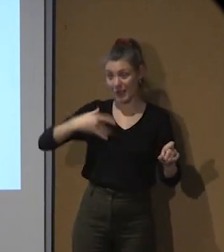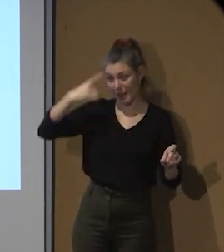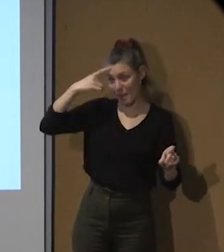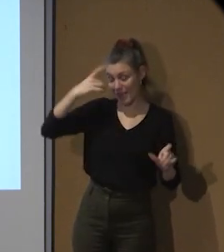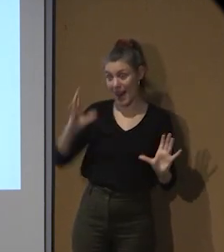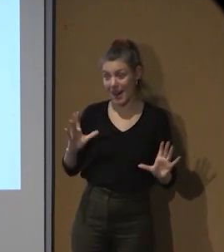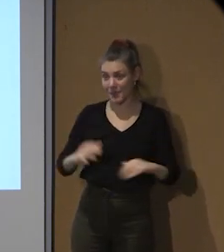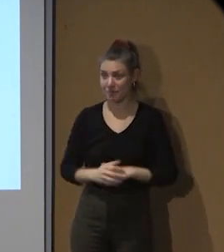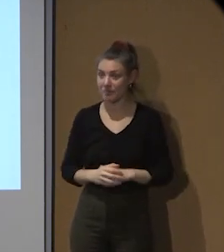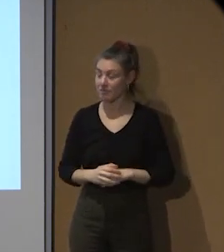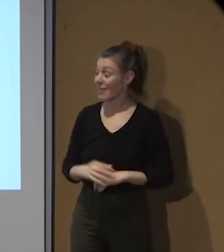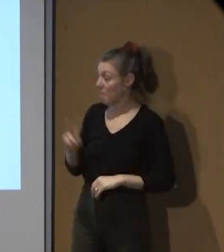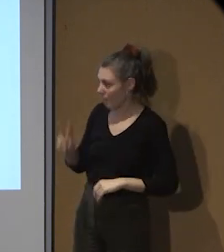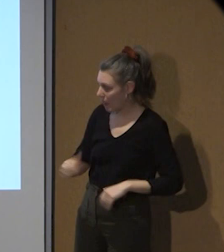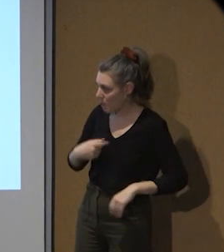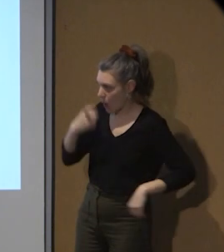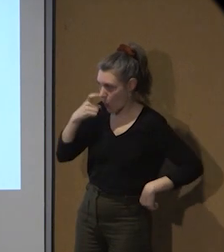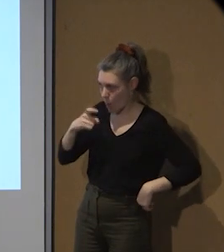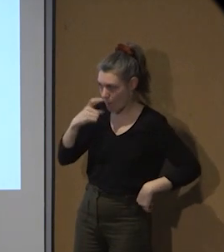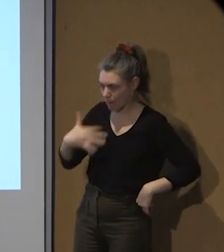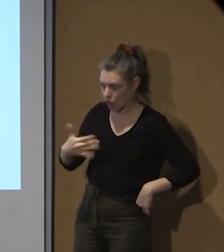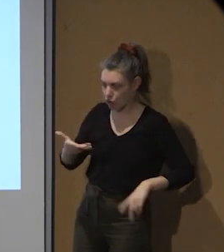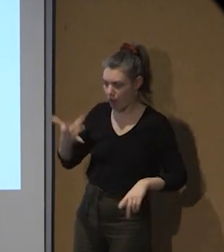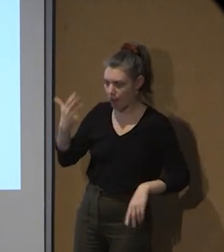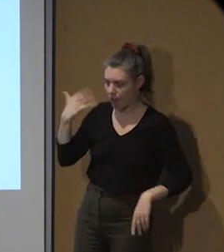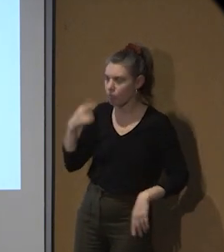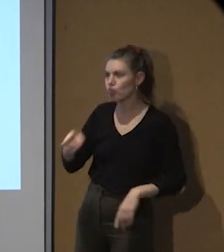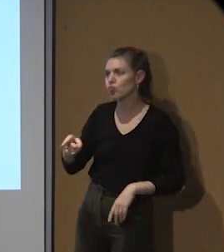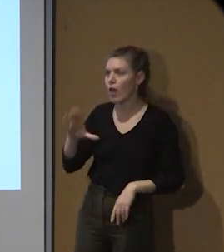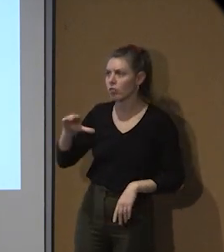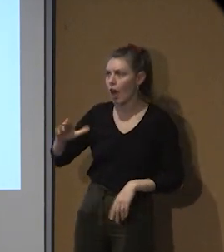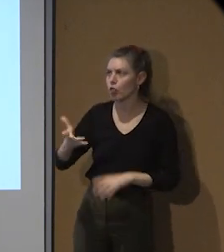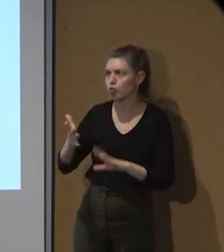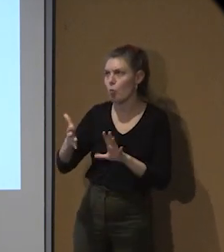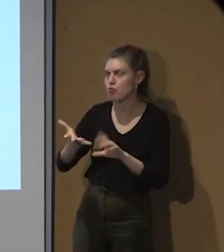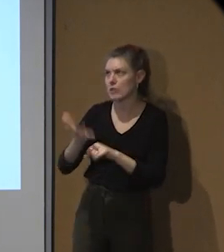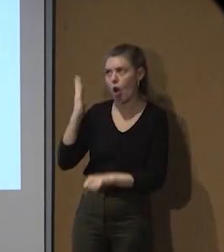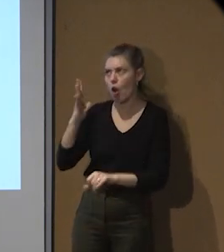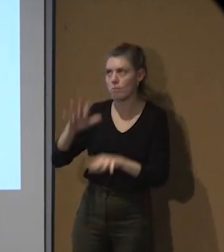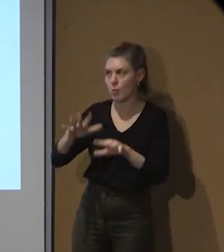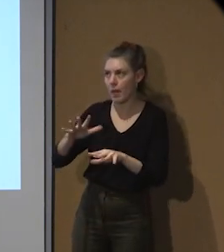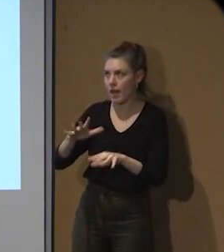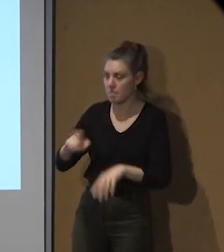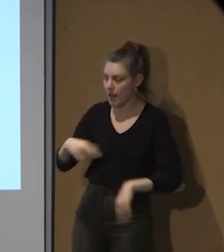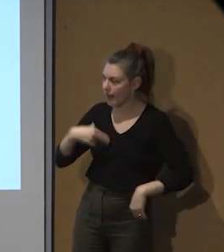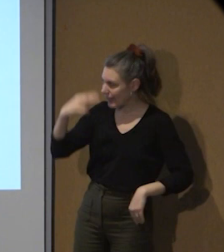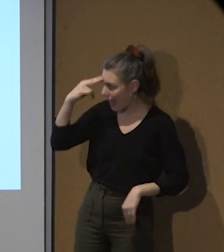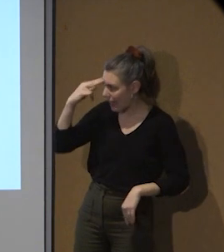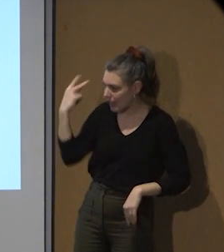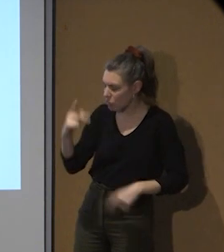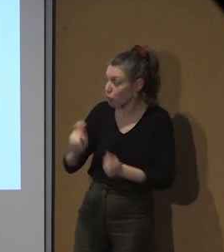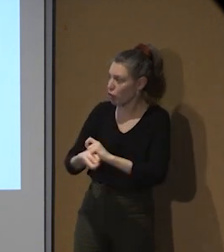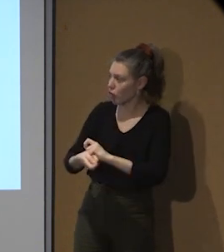rendu compte de certaines choses. J'avais remarqué, il fait ça depuis 5 ans à peu près, changement de caractère, c'est-à-dire il